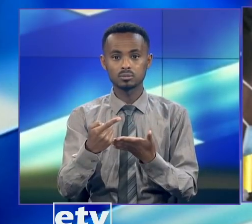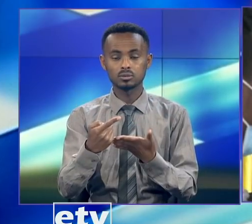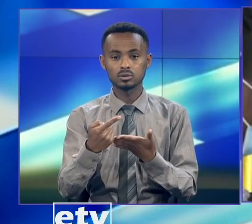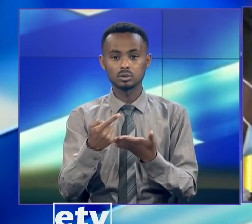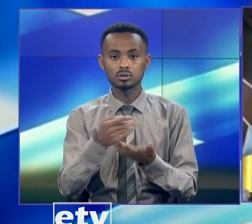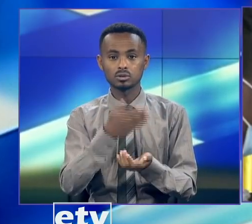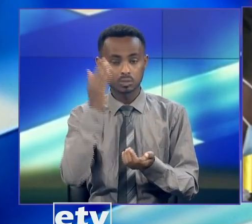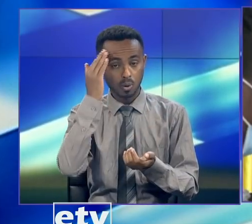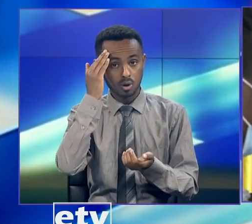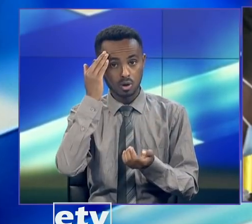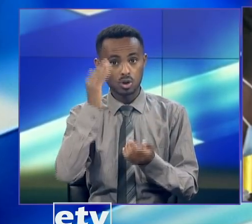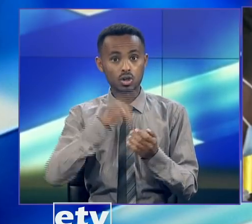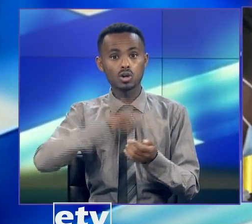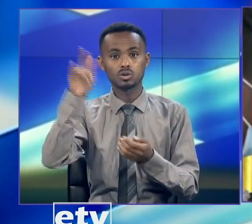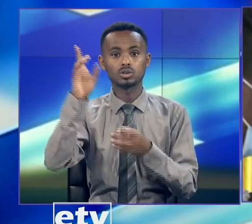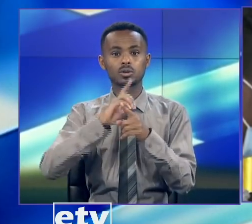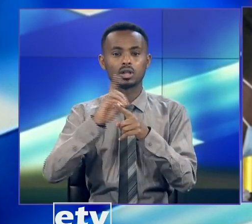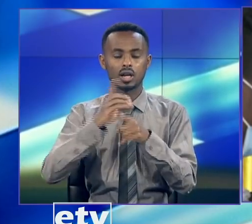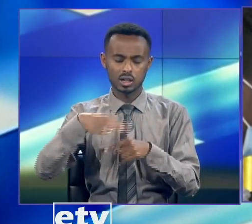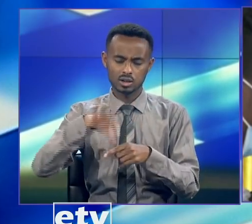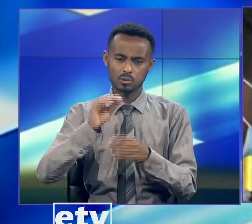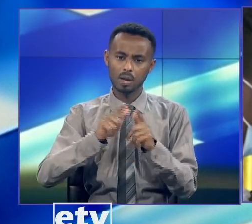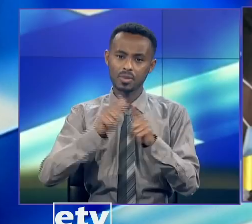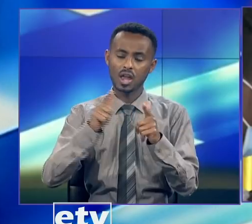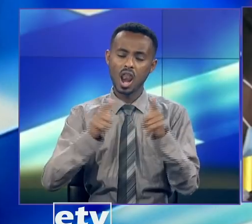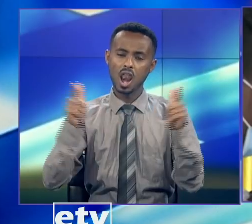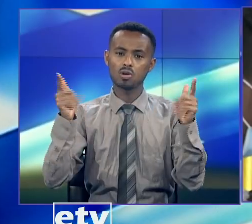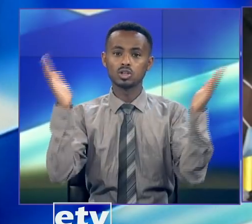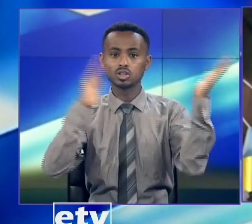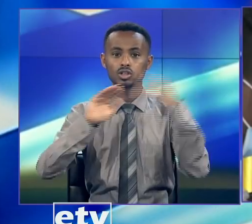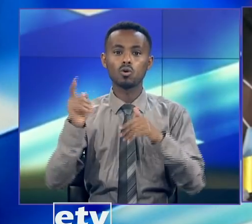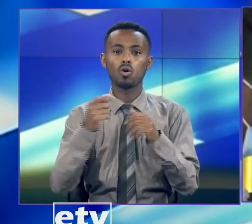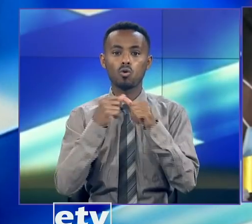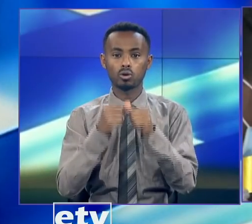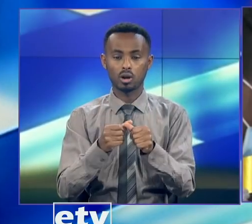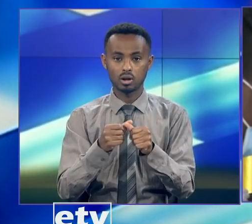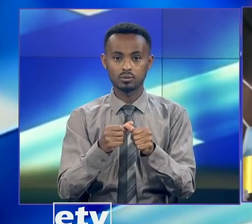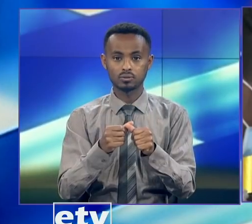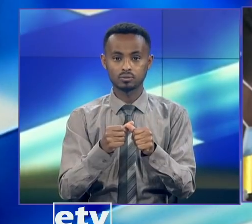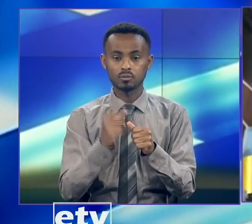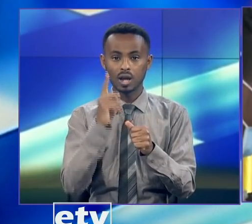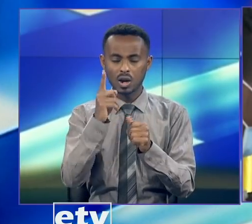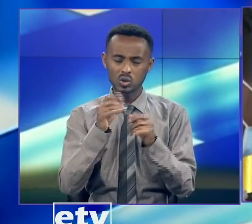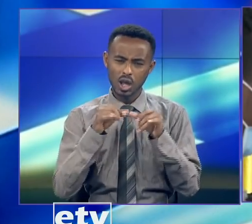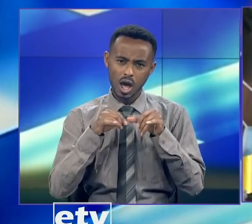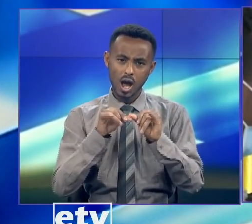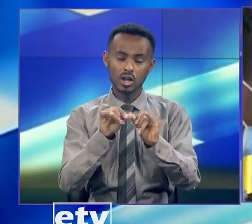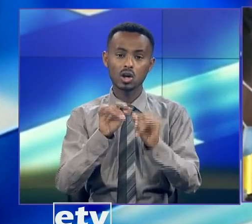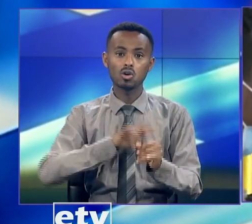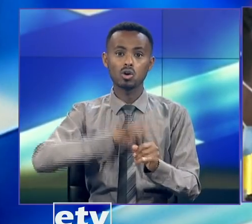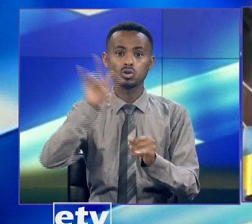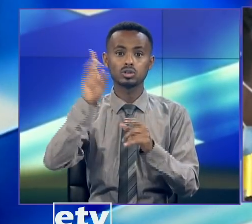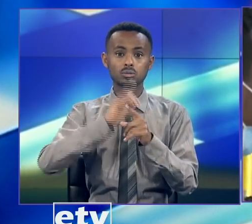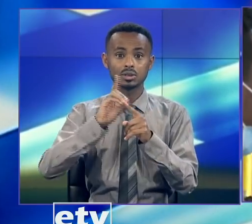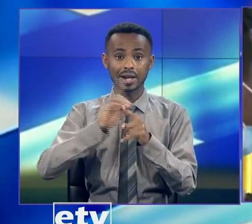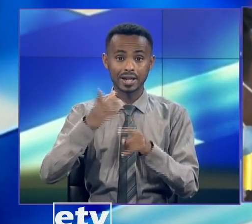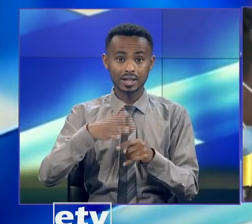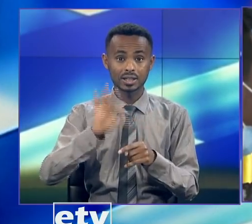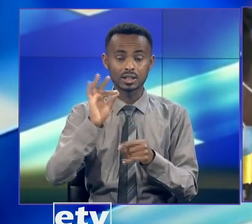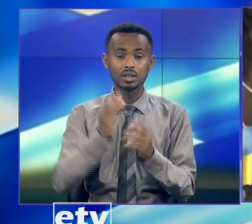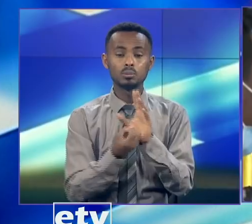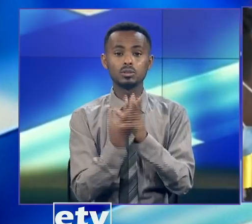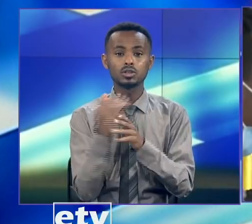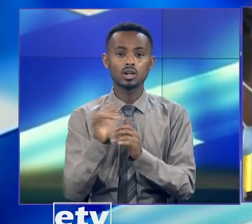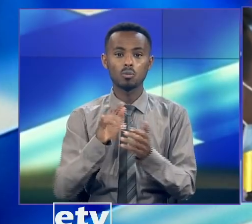ነው የውጭ ምንዛሪ ግኝት በጣም ትልቁ ችግር ሆኖ ቆይቷል። አንዱ ዘላቂ የሆነ የውጭ ምንዛሪ ግኝት ምንጭ